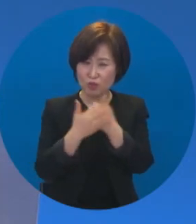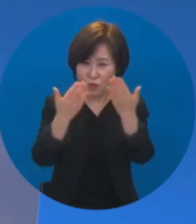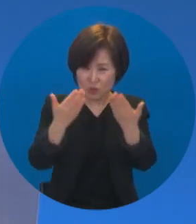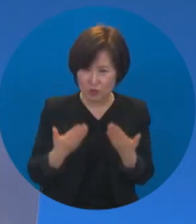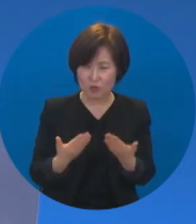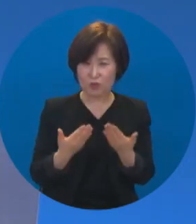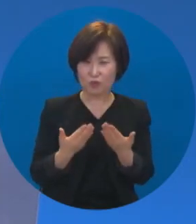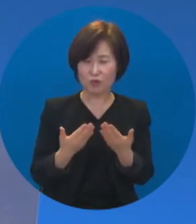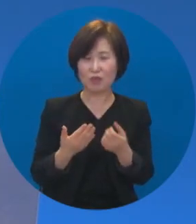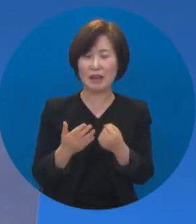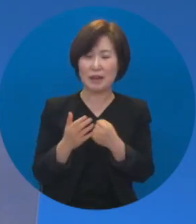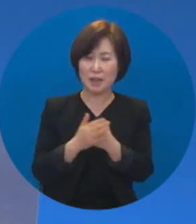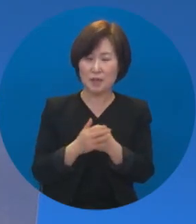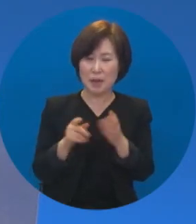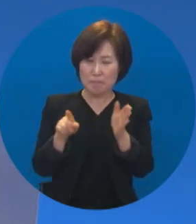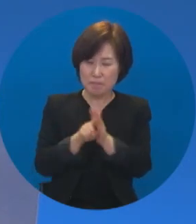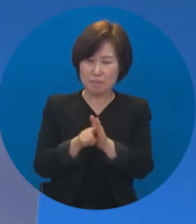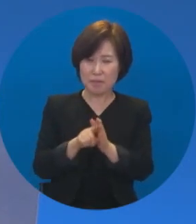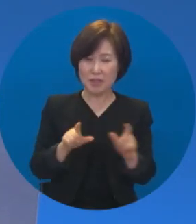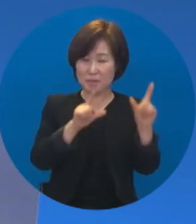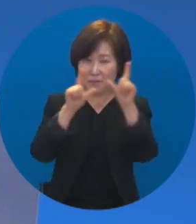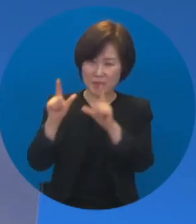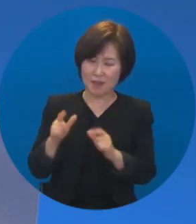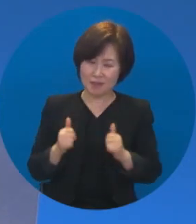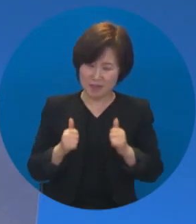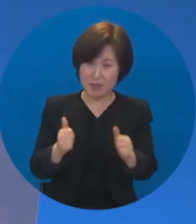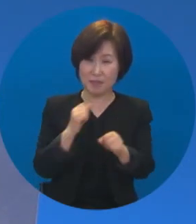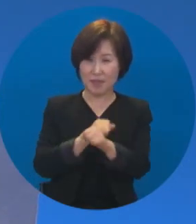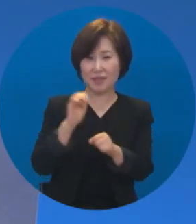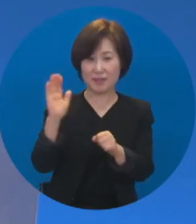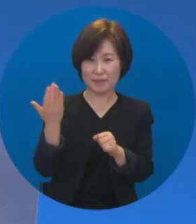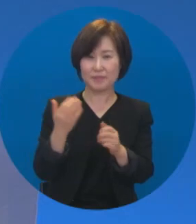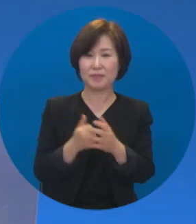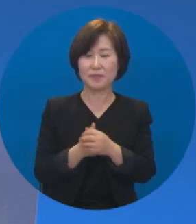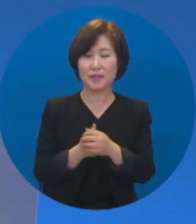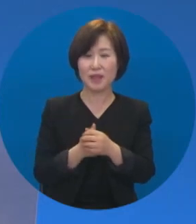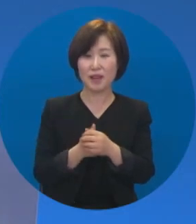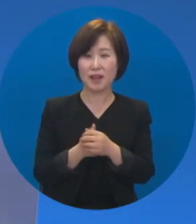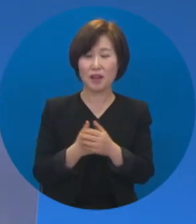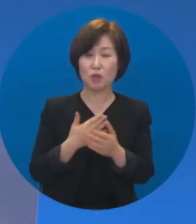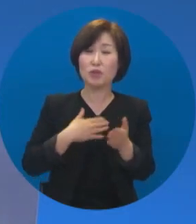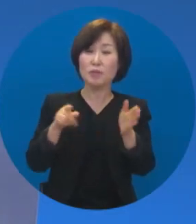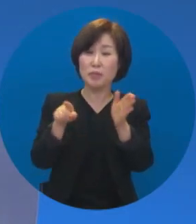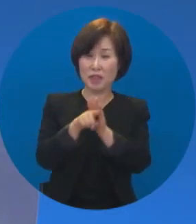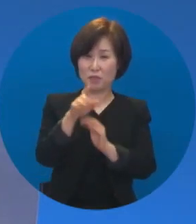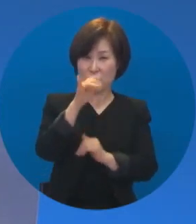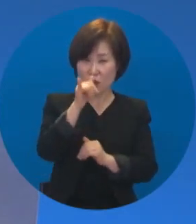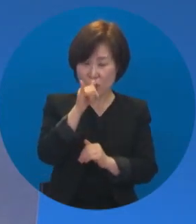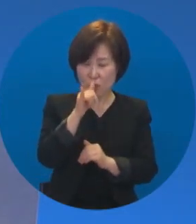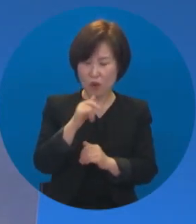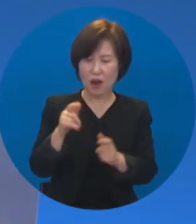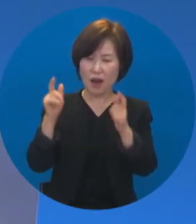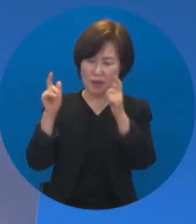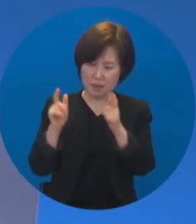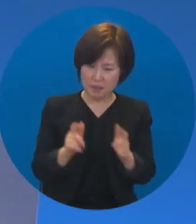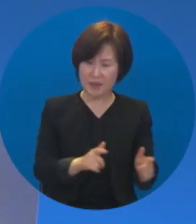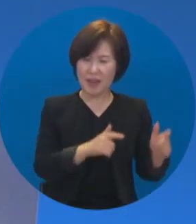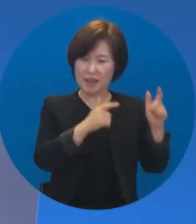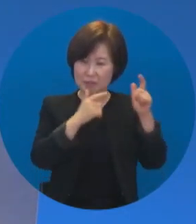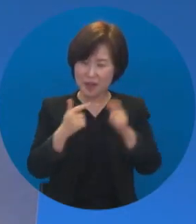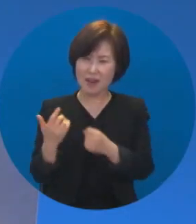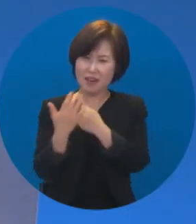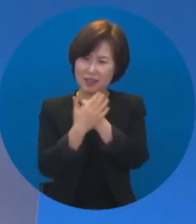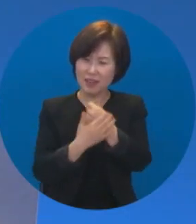계속 믿음의 생활을 할 수 있었습니다. 그렇게 저희는 믿음이 있었고 하루하루 은혜와